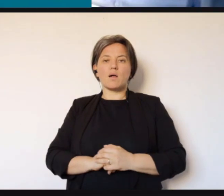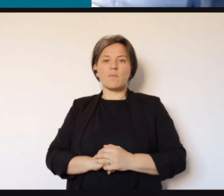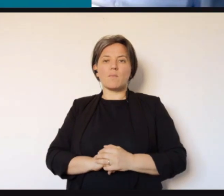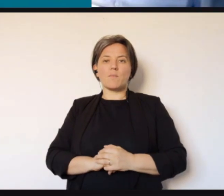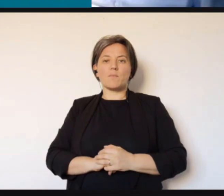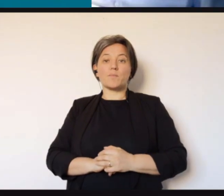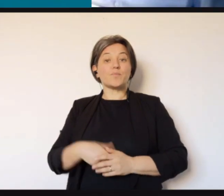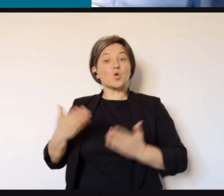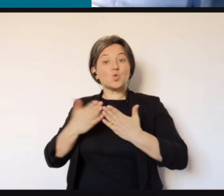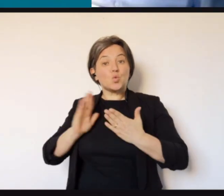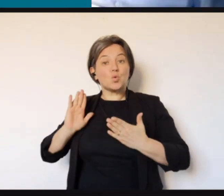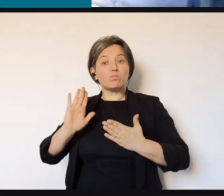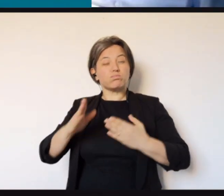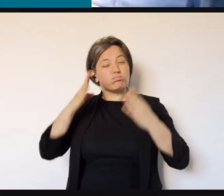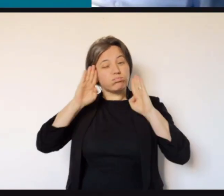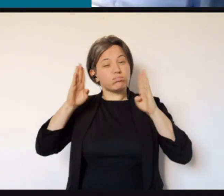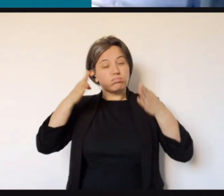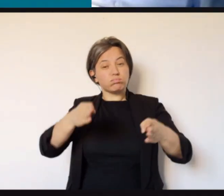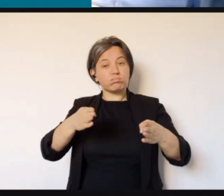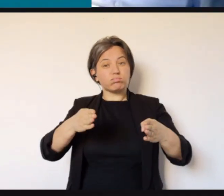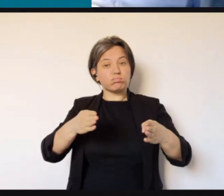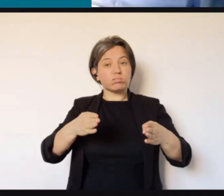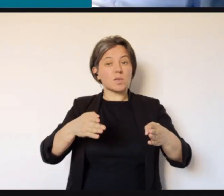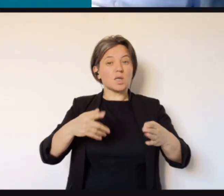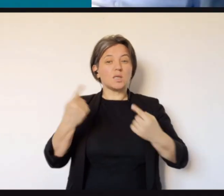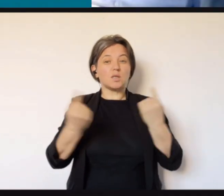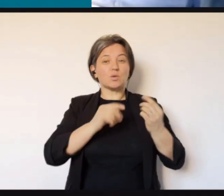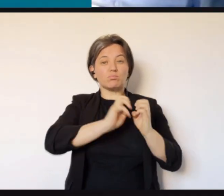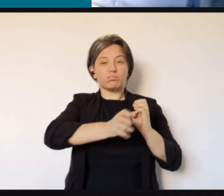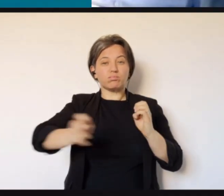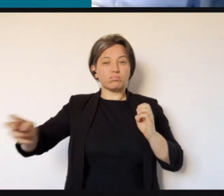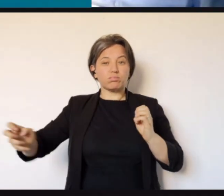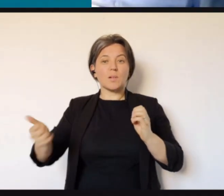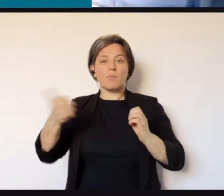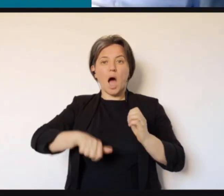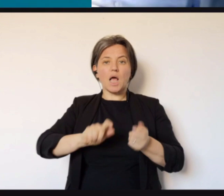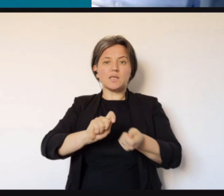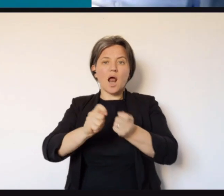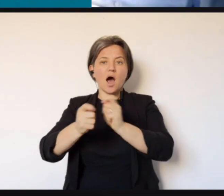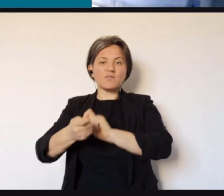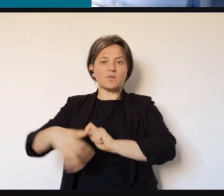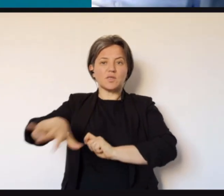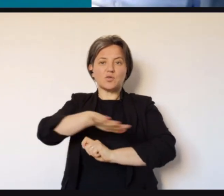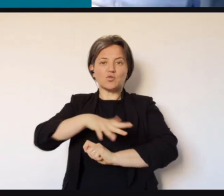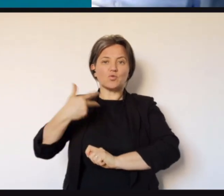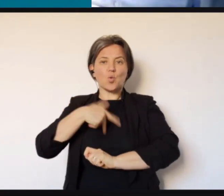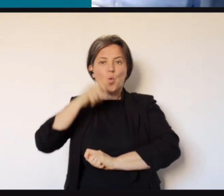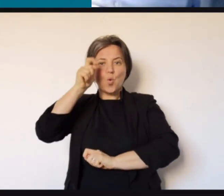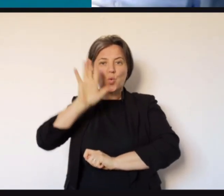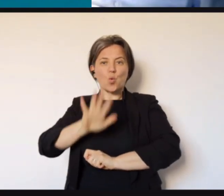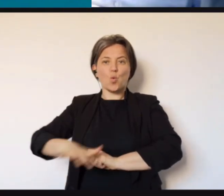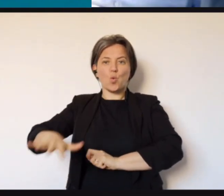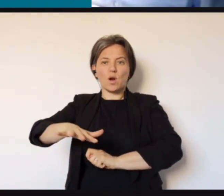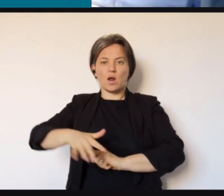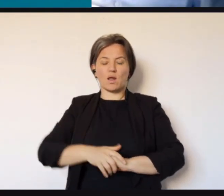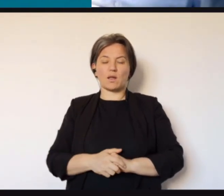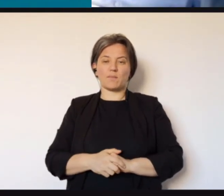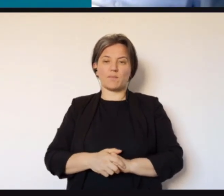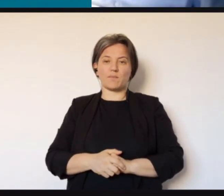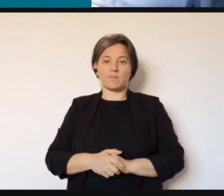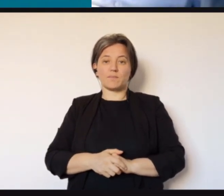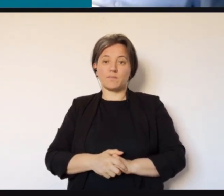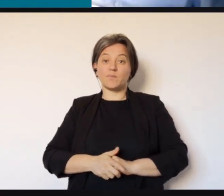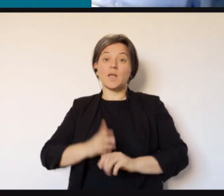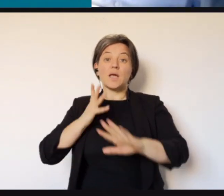Il suo percorso di studi si caratterizza per una costante attenzione agli attori sociali e i processi di trasformazione